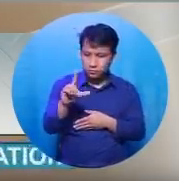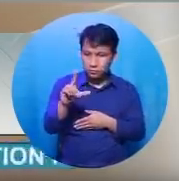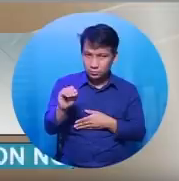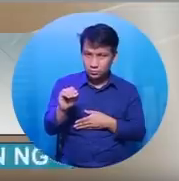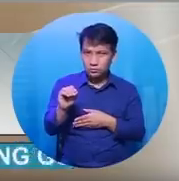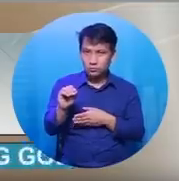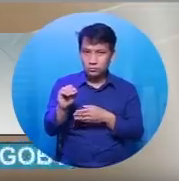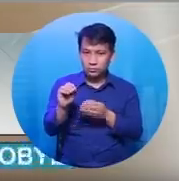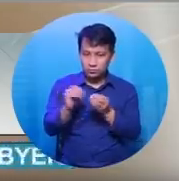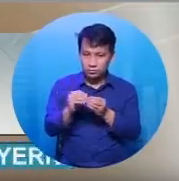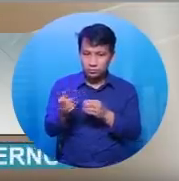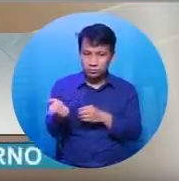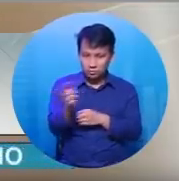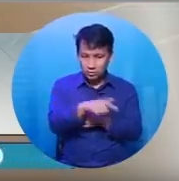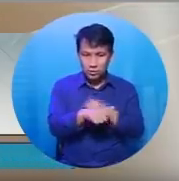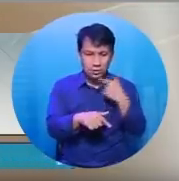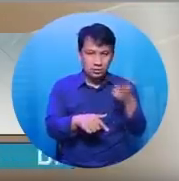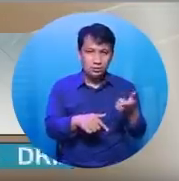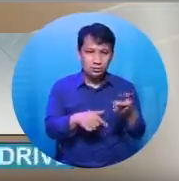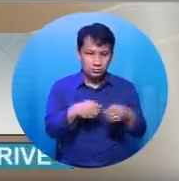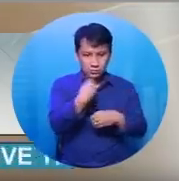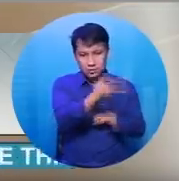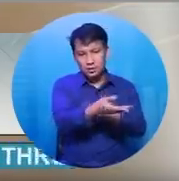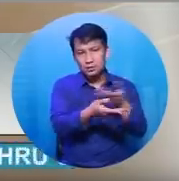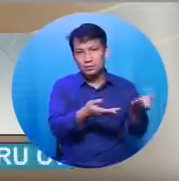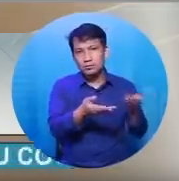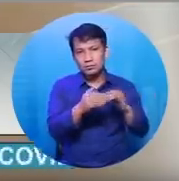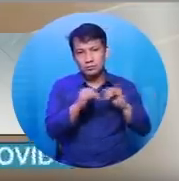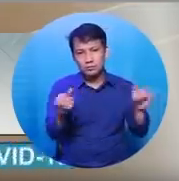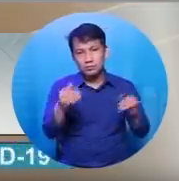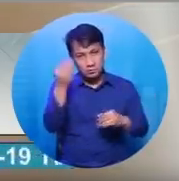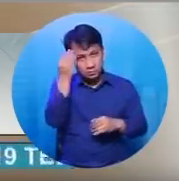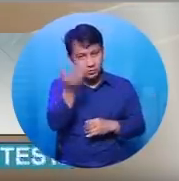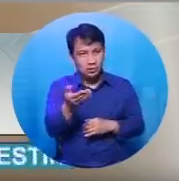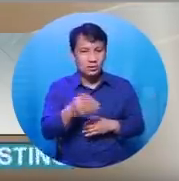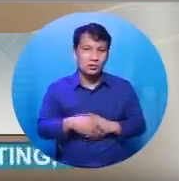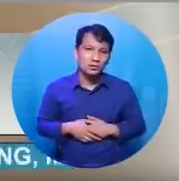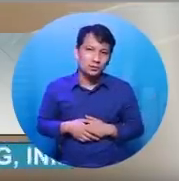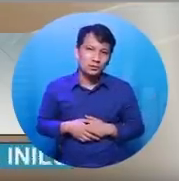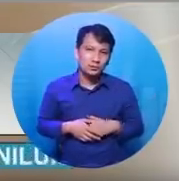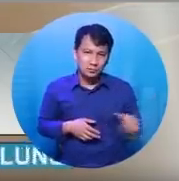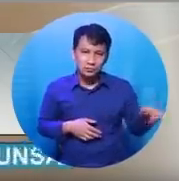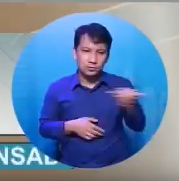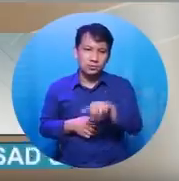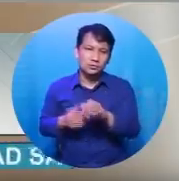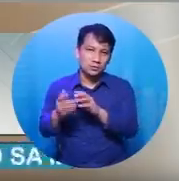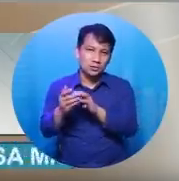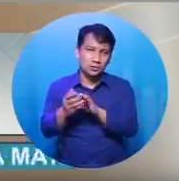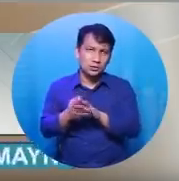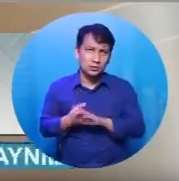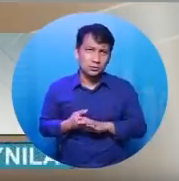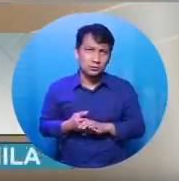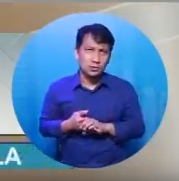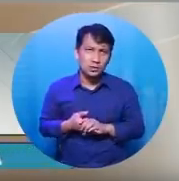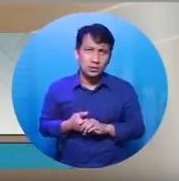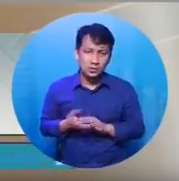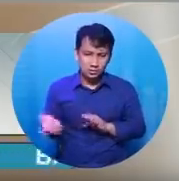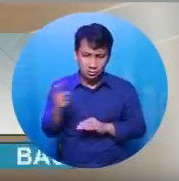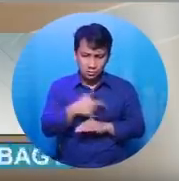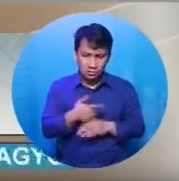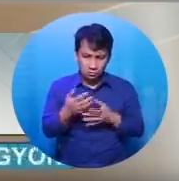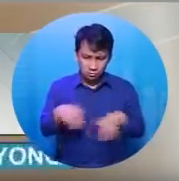embassy ay magbigay po ng legal assistance din po sa ating kababayan po. Okay. So, sir, pwede